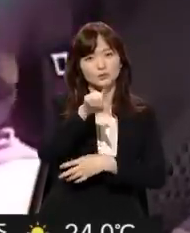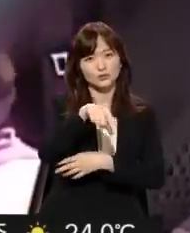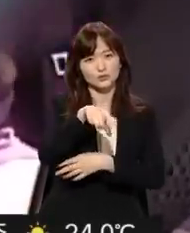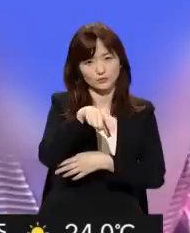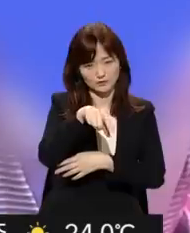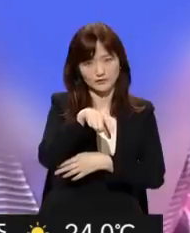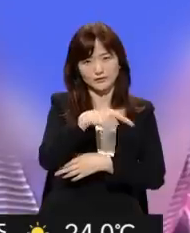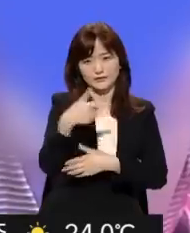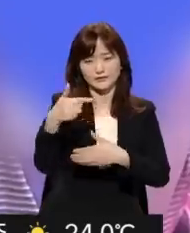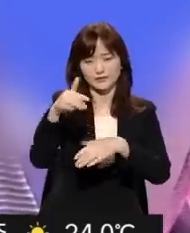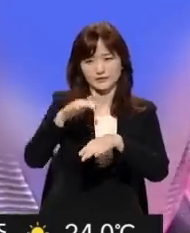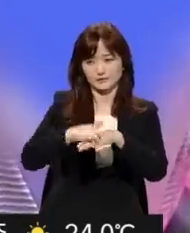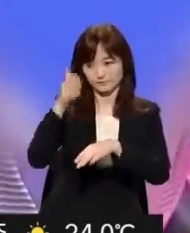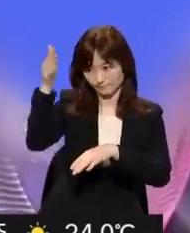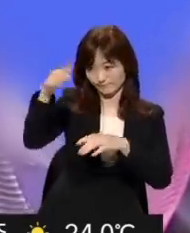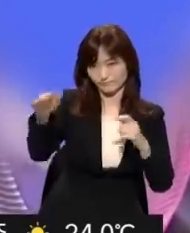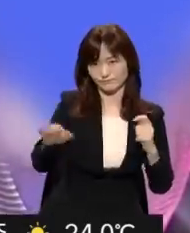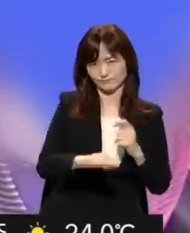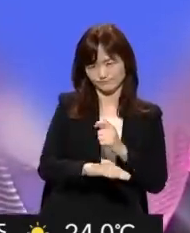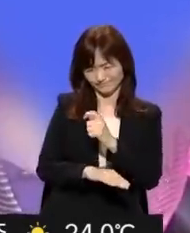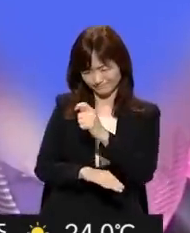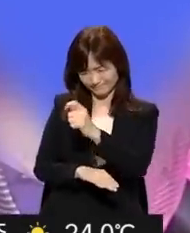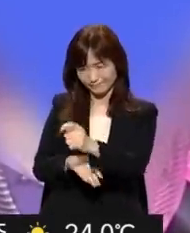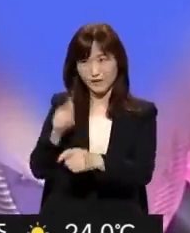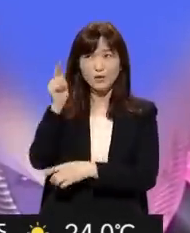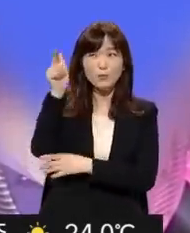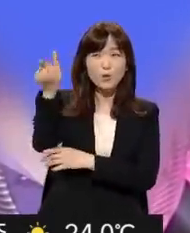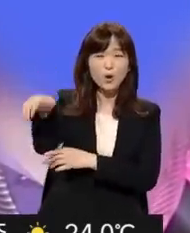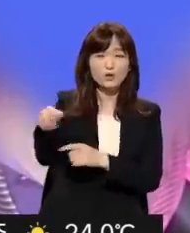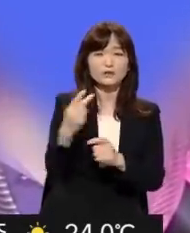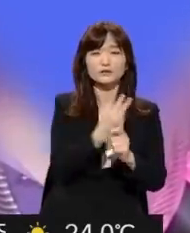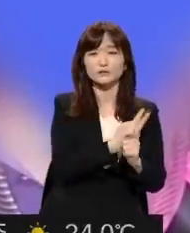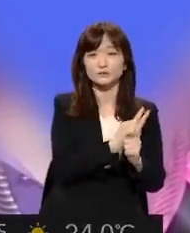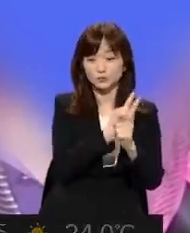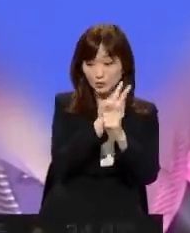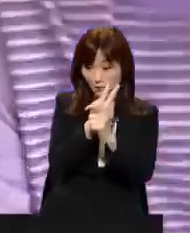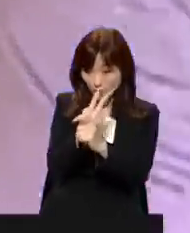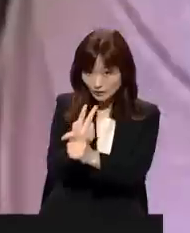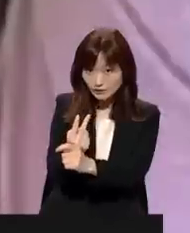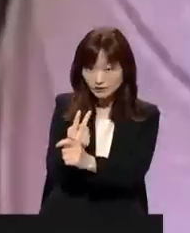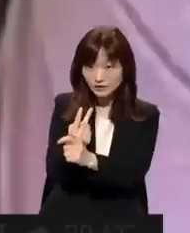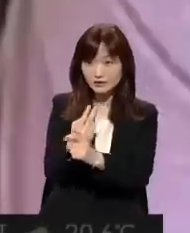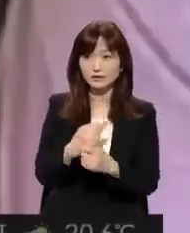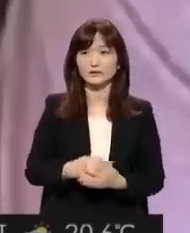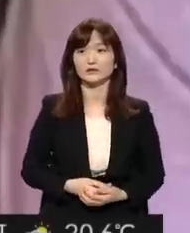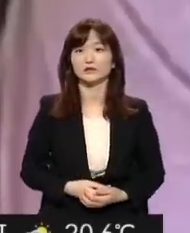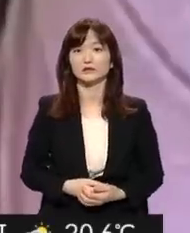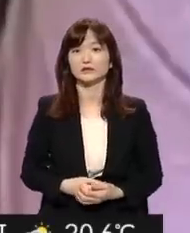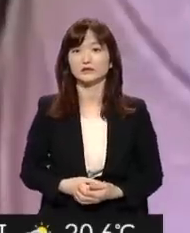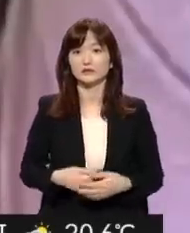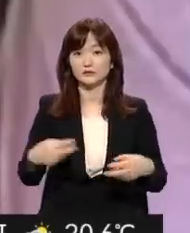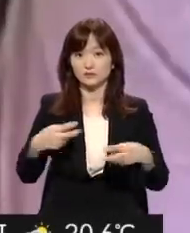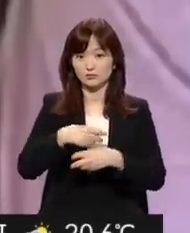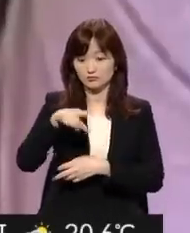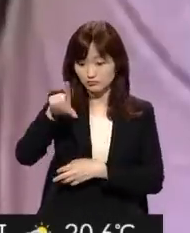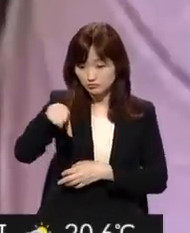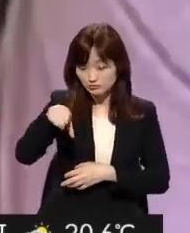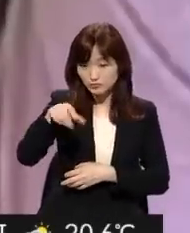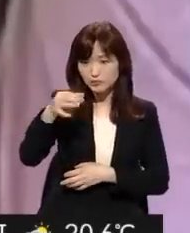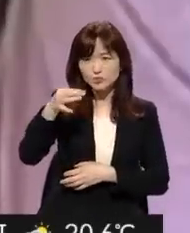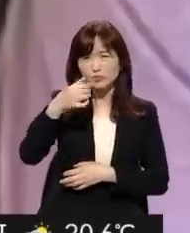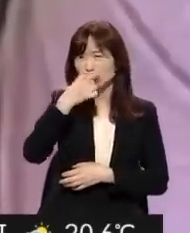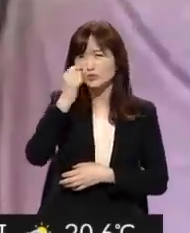콜! 자, 기사님은 아이고 장거리 손님 탔네 하고 이렇게 출발을 했는데 봤더니 교통카드가 잔액이